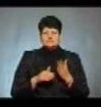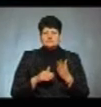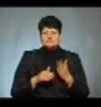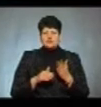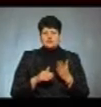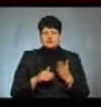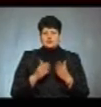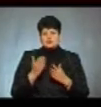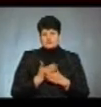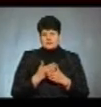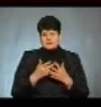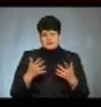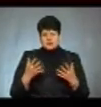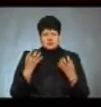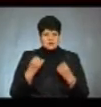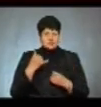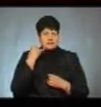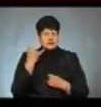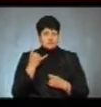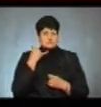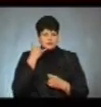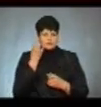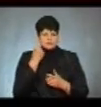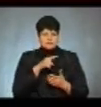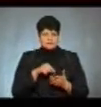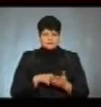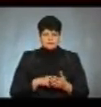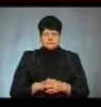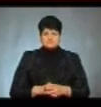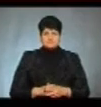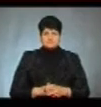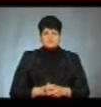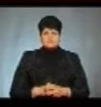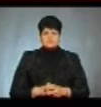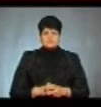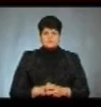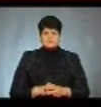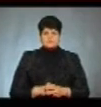виплатами. Зрозуміло, продовжимо. Наразі послухаємо ще одне запитання. Доброго вечора.